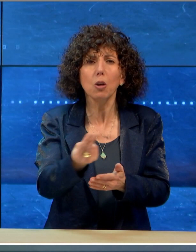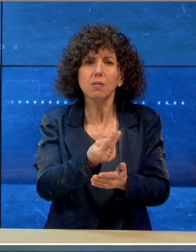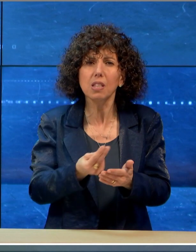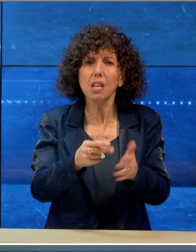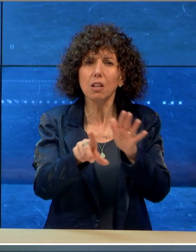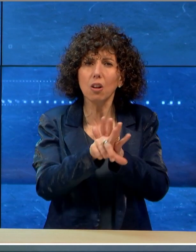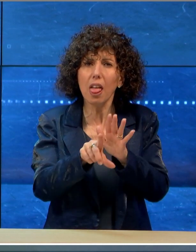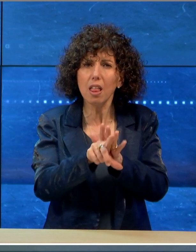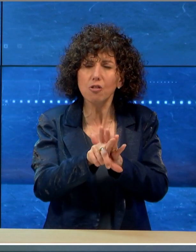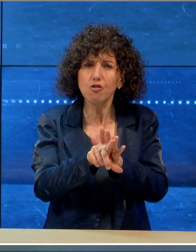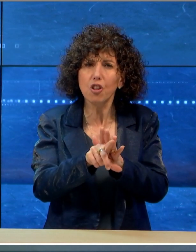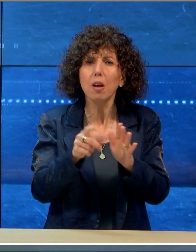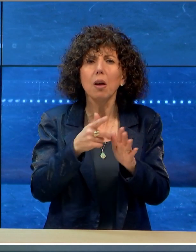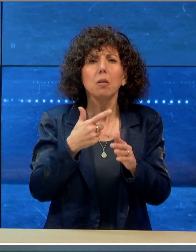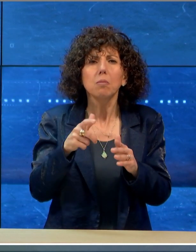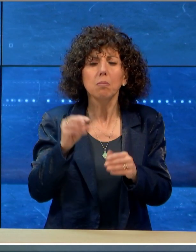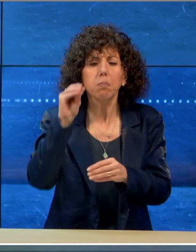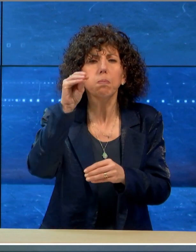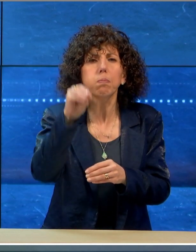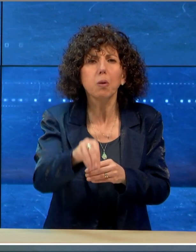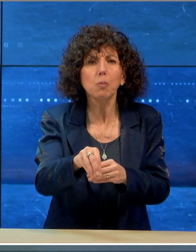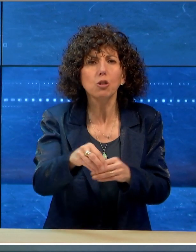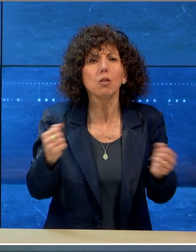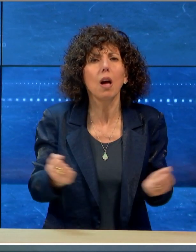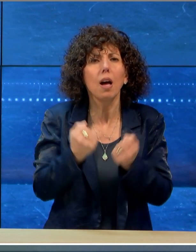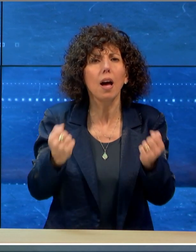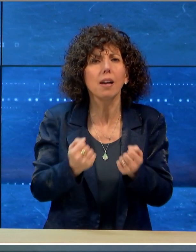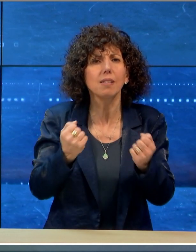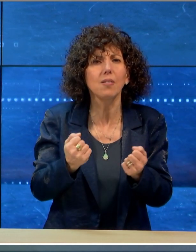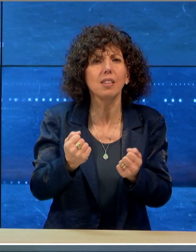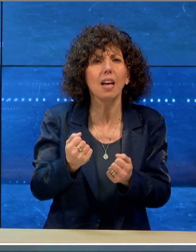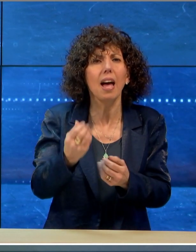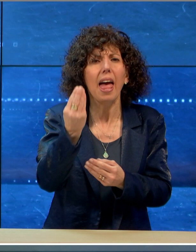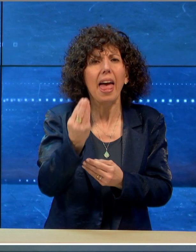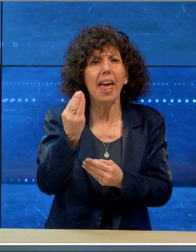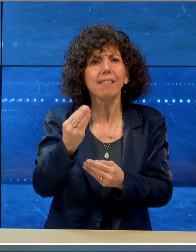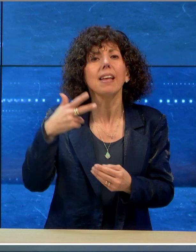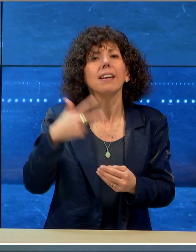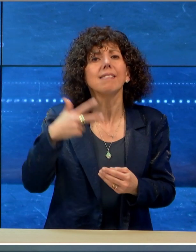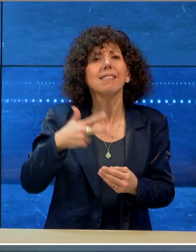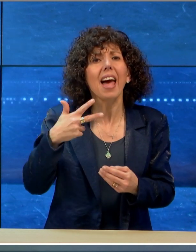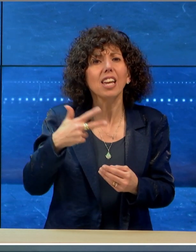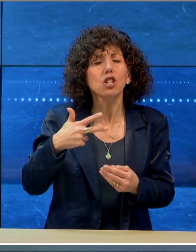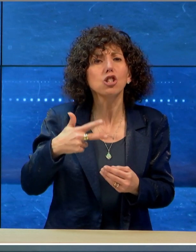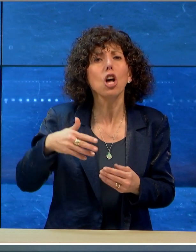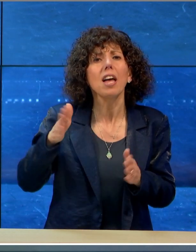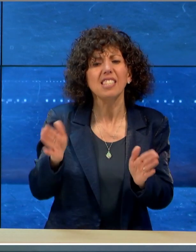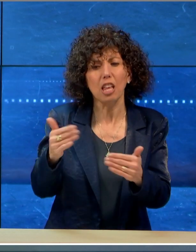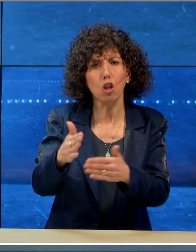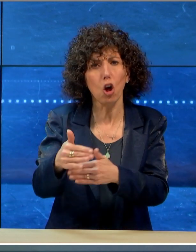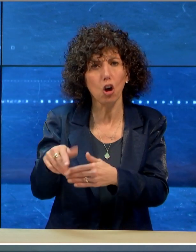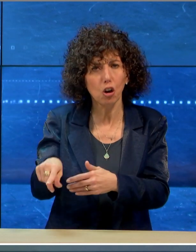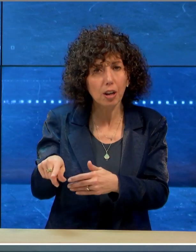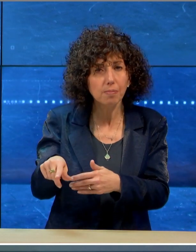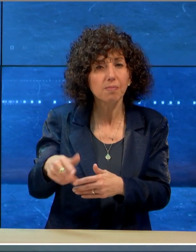legge per la promozione dell'attività degli enti del terzo settore